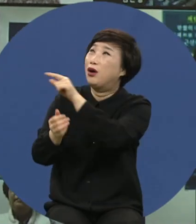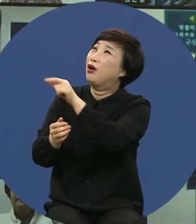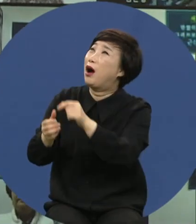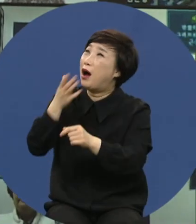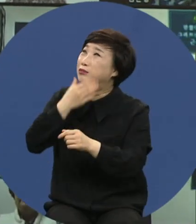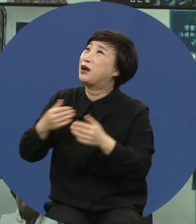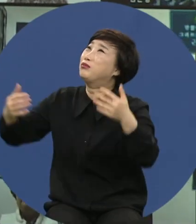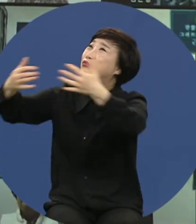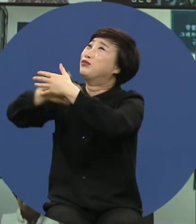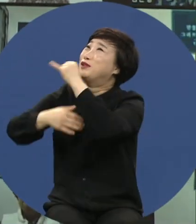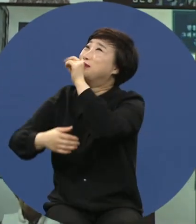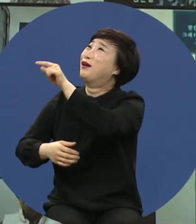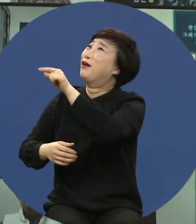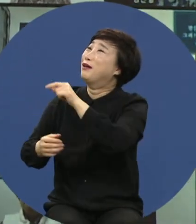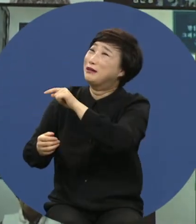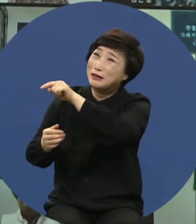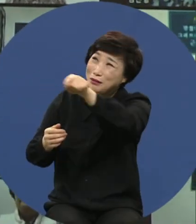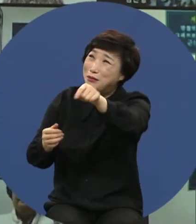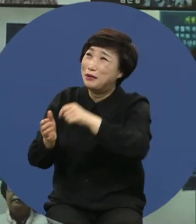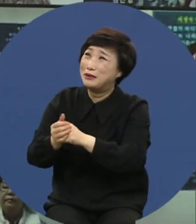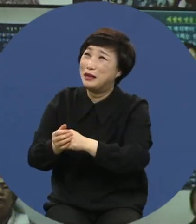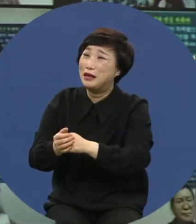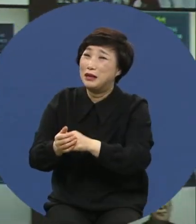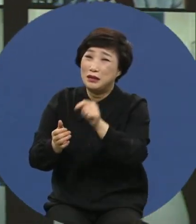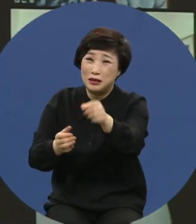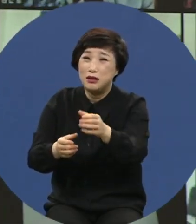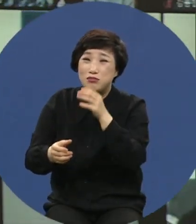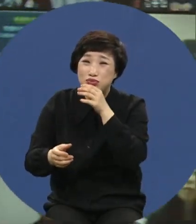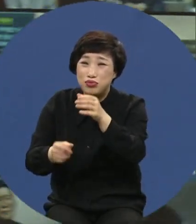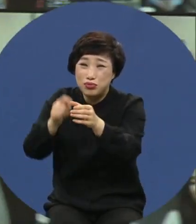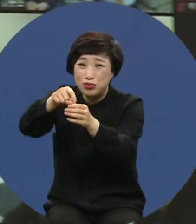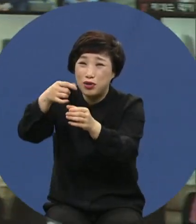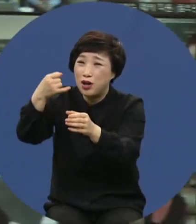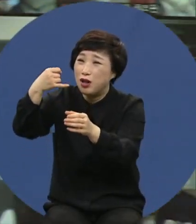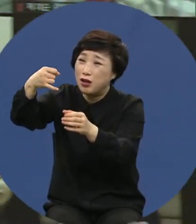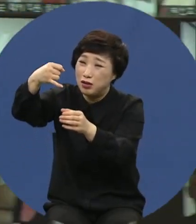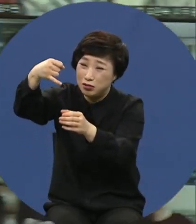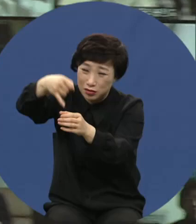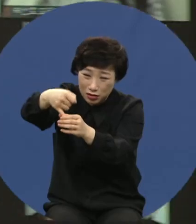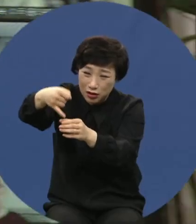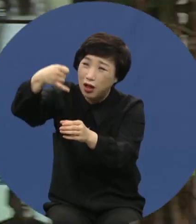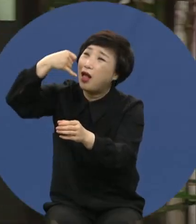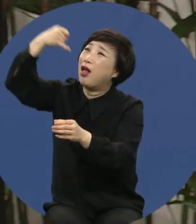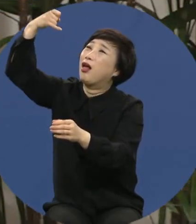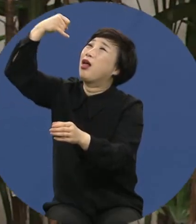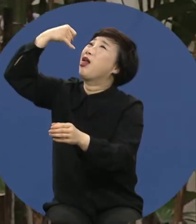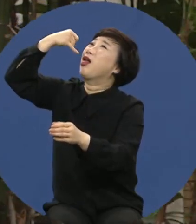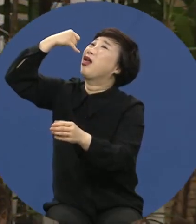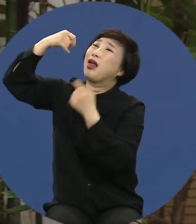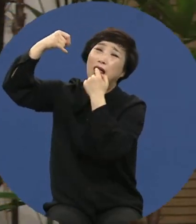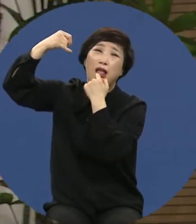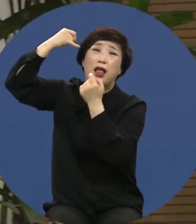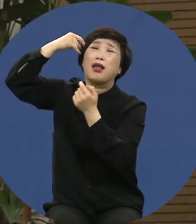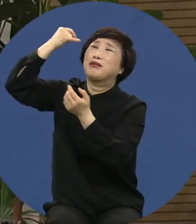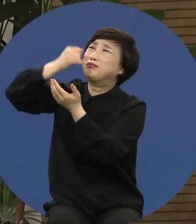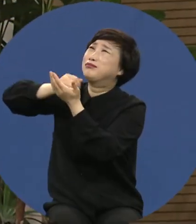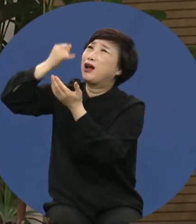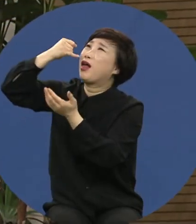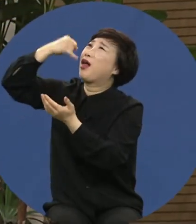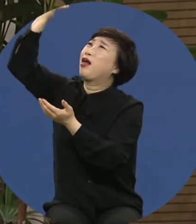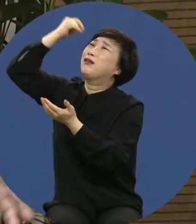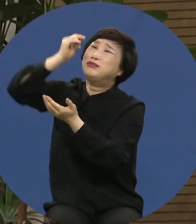있지 않습니까? 그에게 손가락에 물 좀 찍어서 내어 좀 손을 이렇게